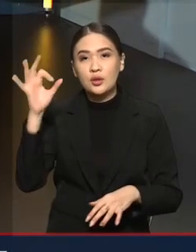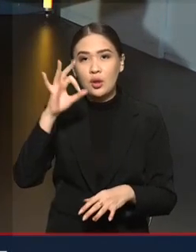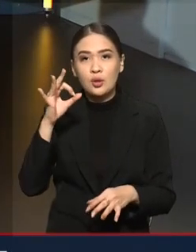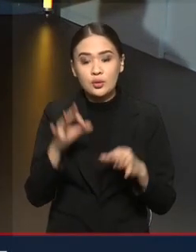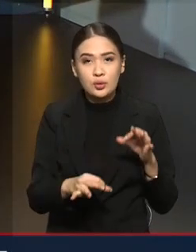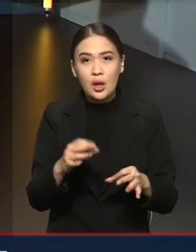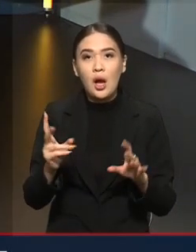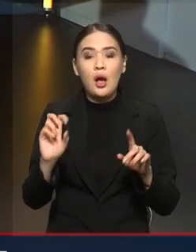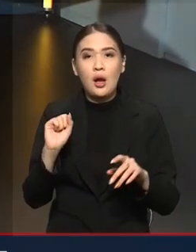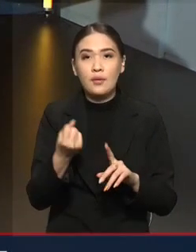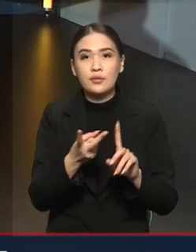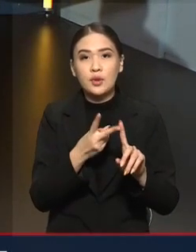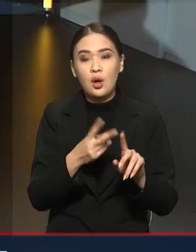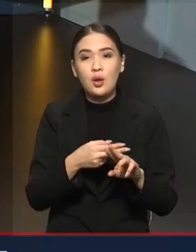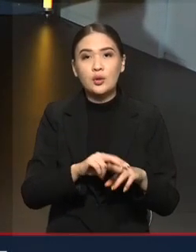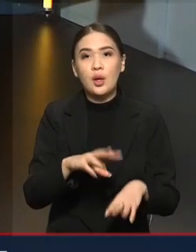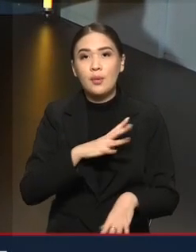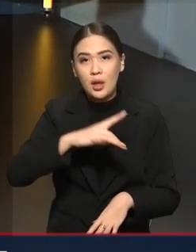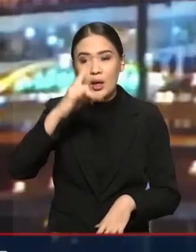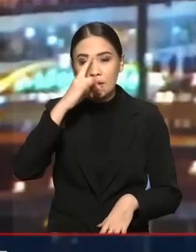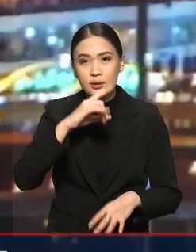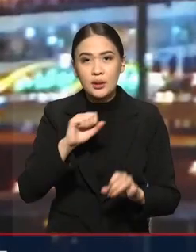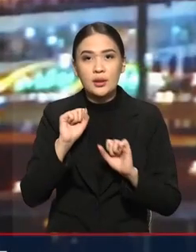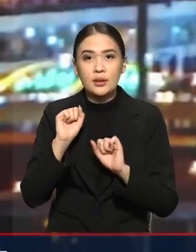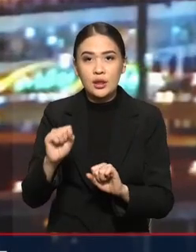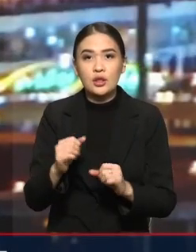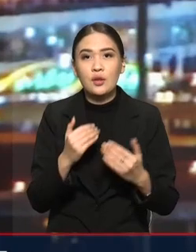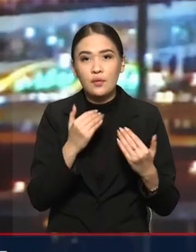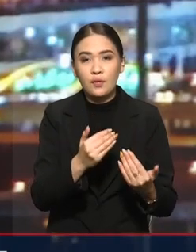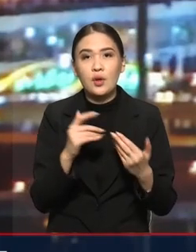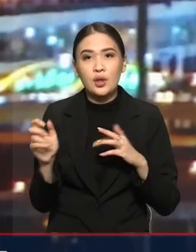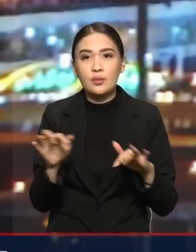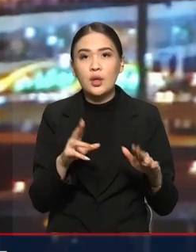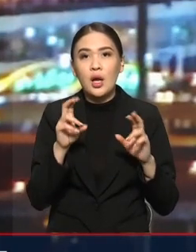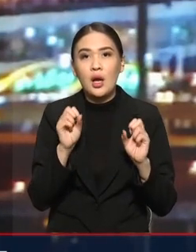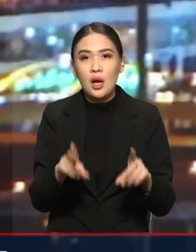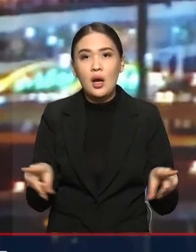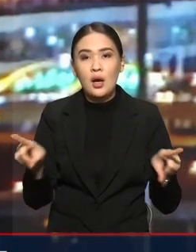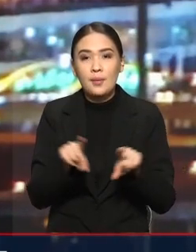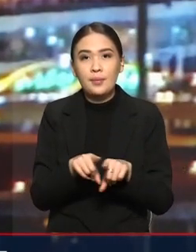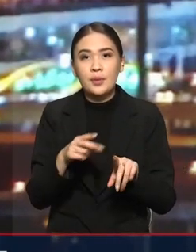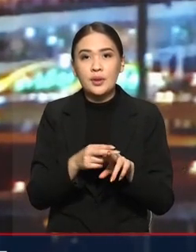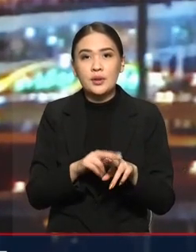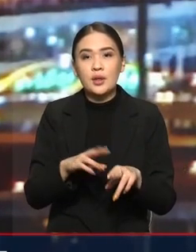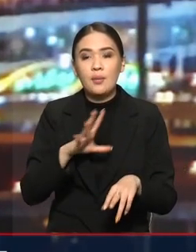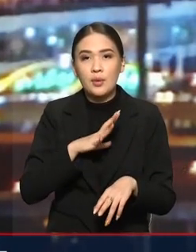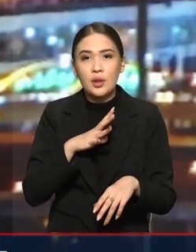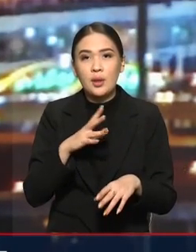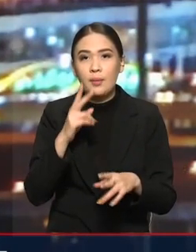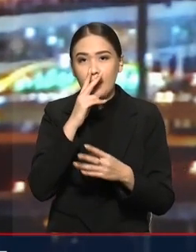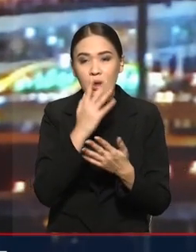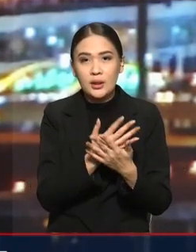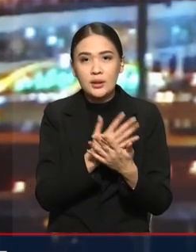второе это позволило Казахстану защитить его репутацию как страны который привлекательно для